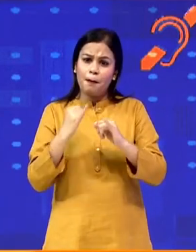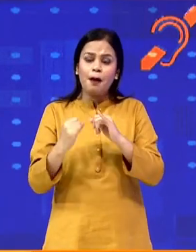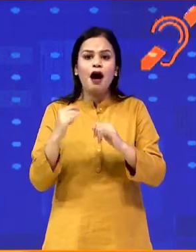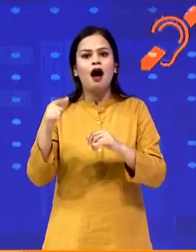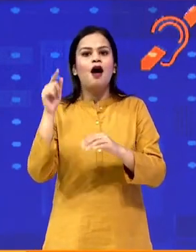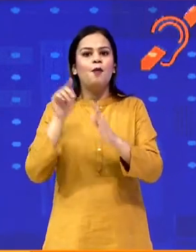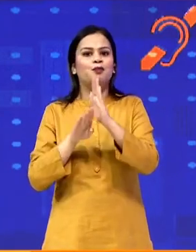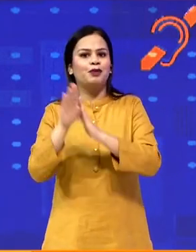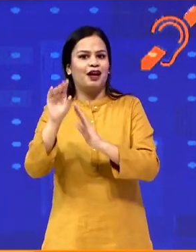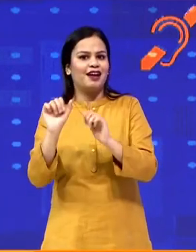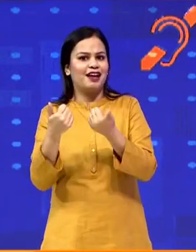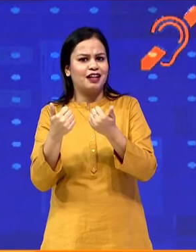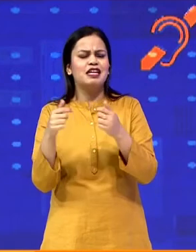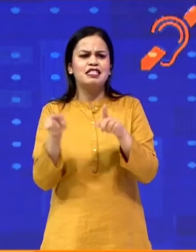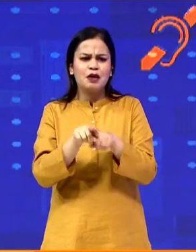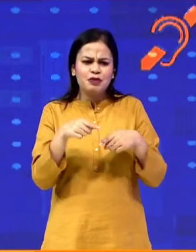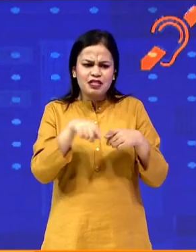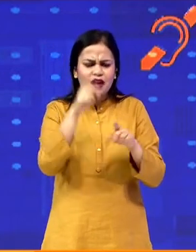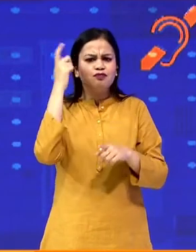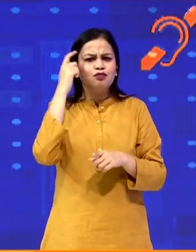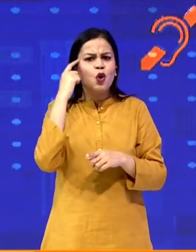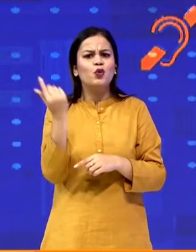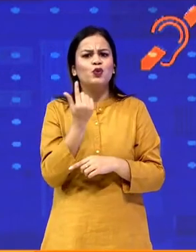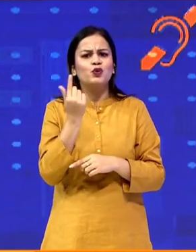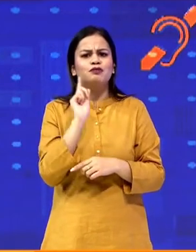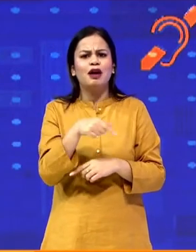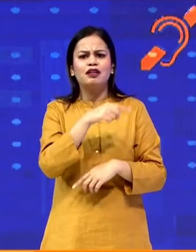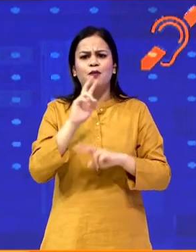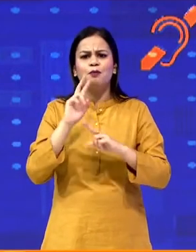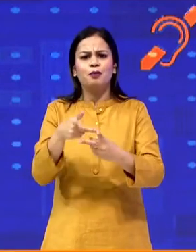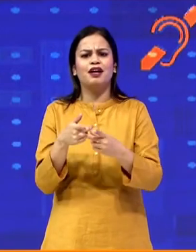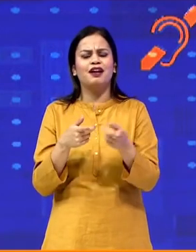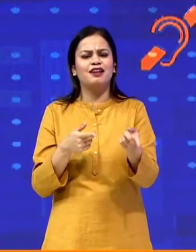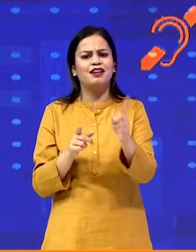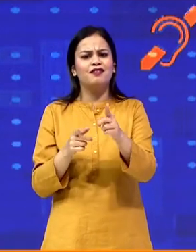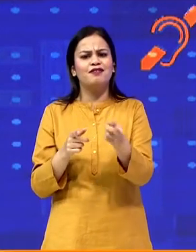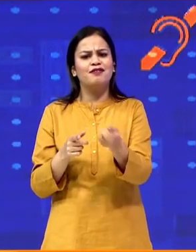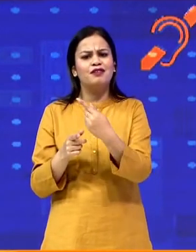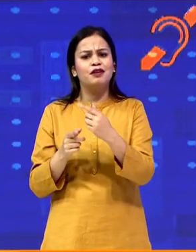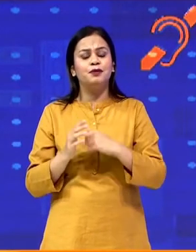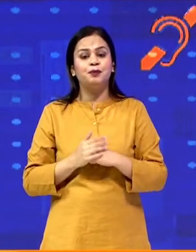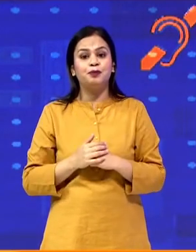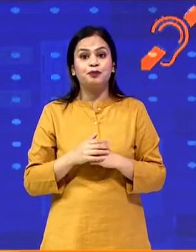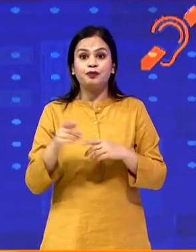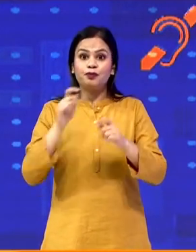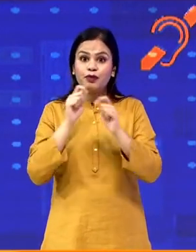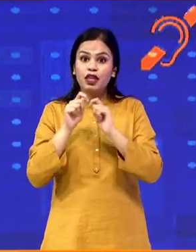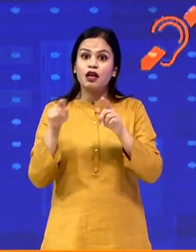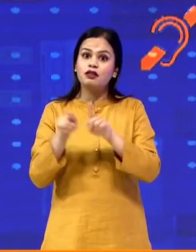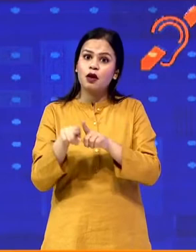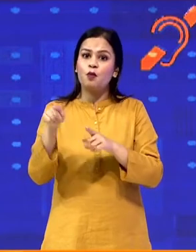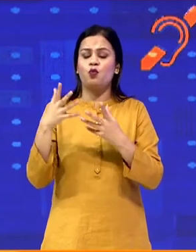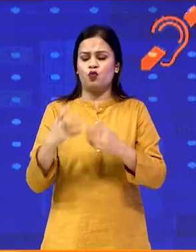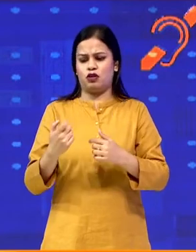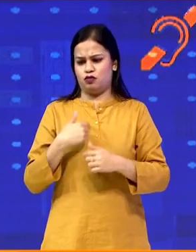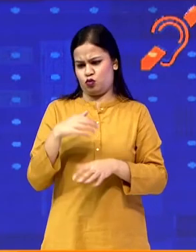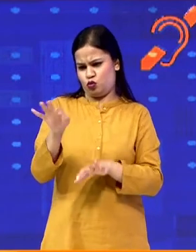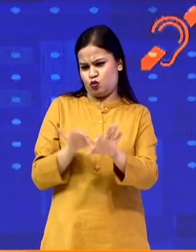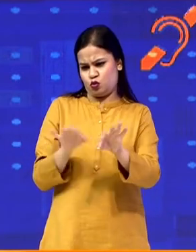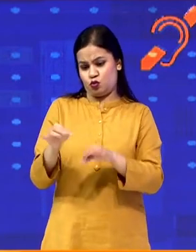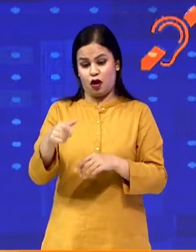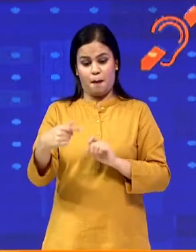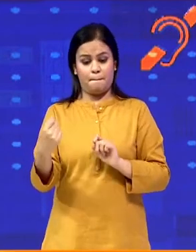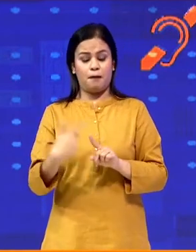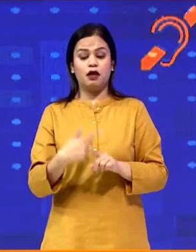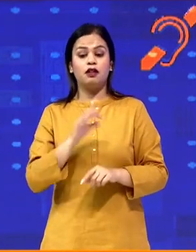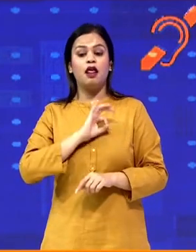रोज तो आपने विवेक से अपनी बुद्धि से और जवाब देना पड़ेगा और मीडिया को भी चाहता है की उनकी चॉइस का और किसी ने इन